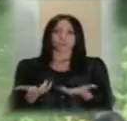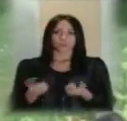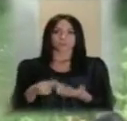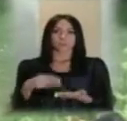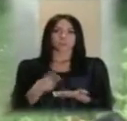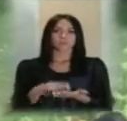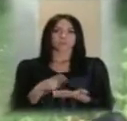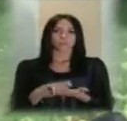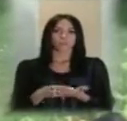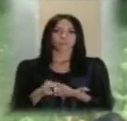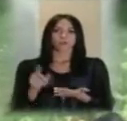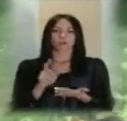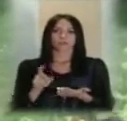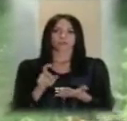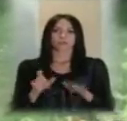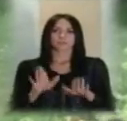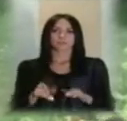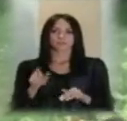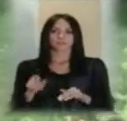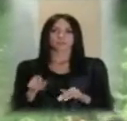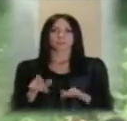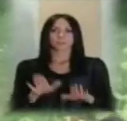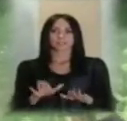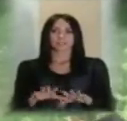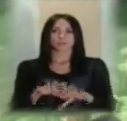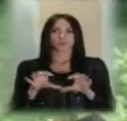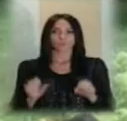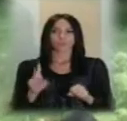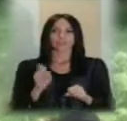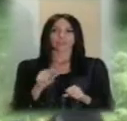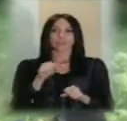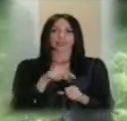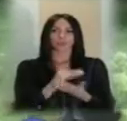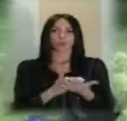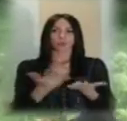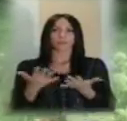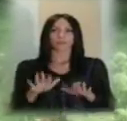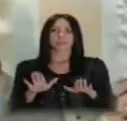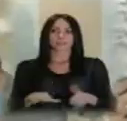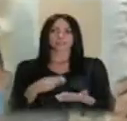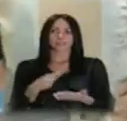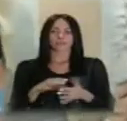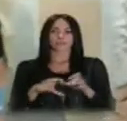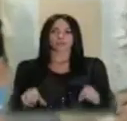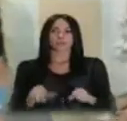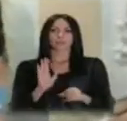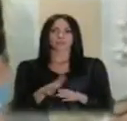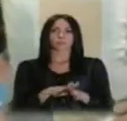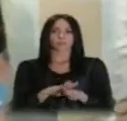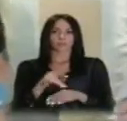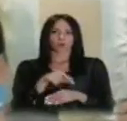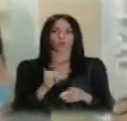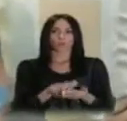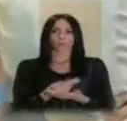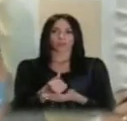органів з місцевої влади на ті програми, які місцева влада буде визначати і оплачувати. Принцип реорганізації